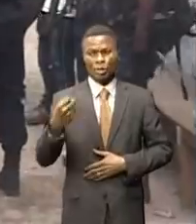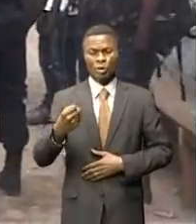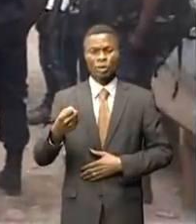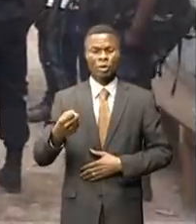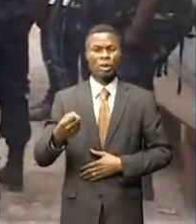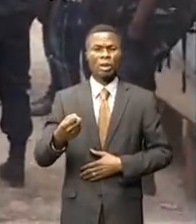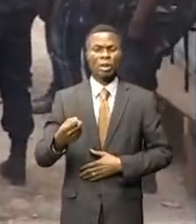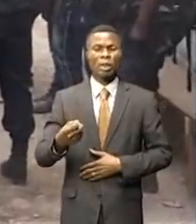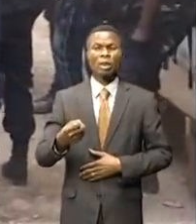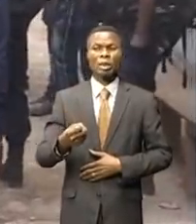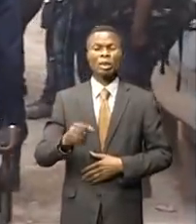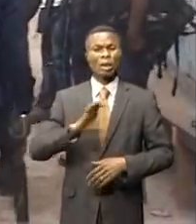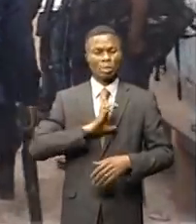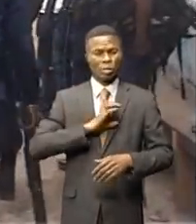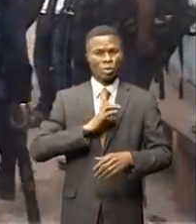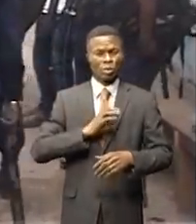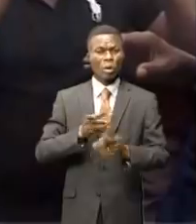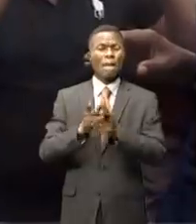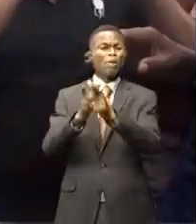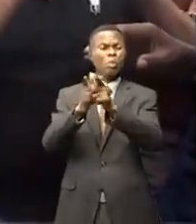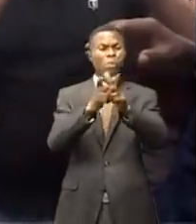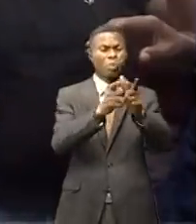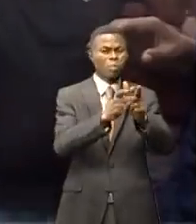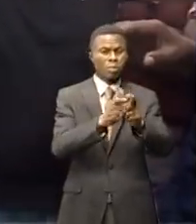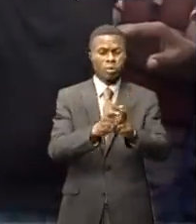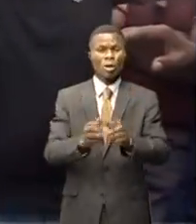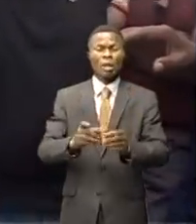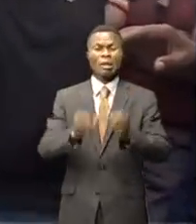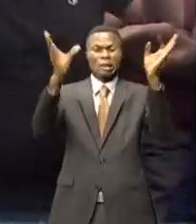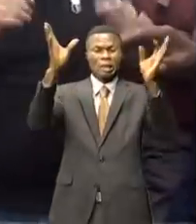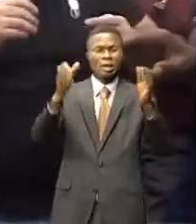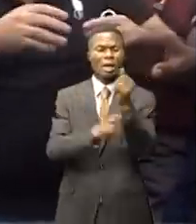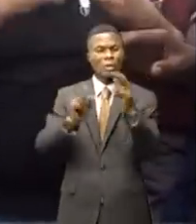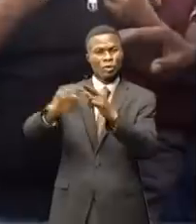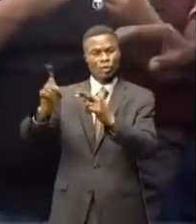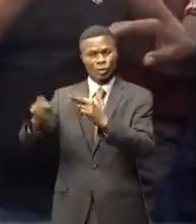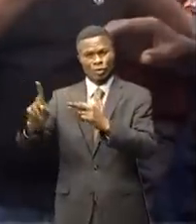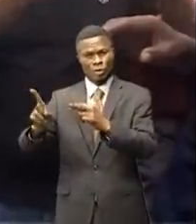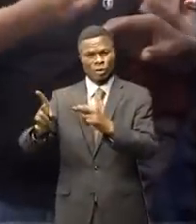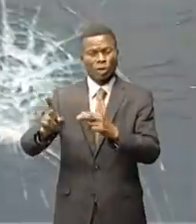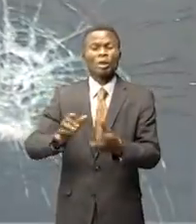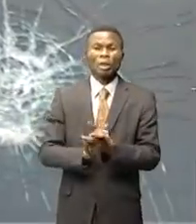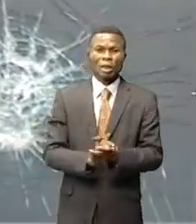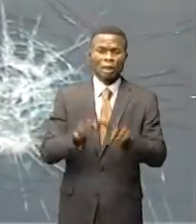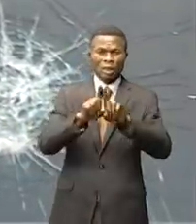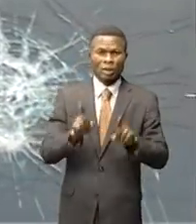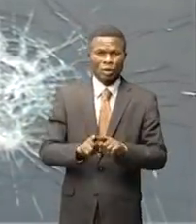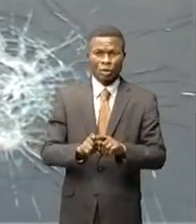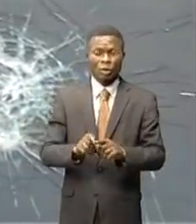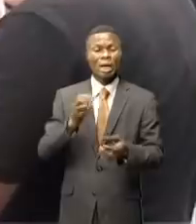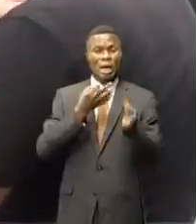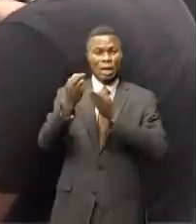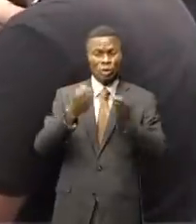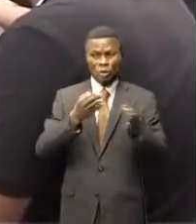qui a fait usage de gaz lacrymogènes pour disperser les pillards qui n'ont pas pu il faut le dire à la lumière des explications